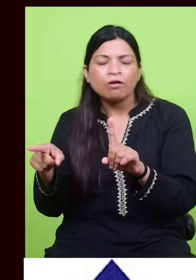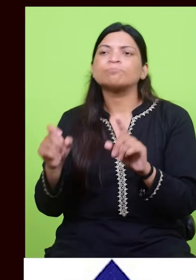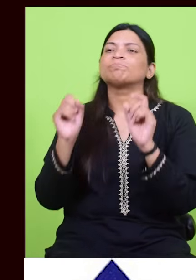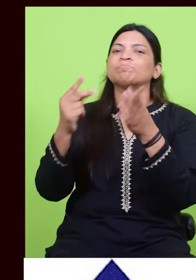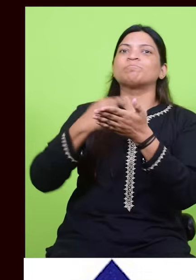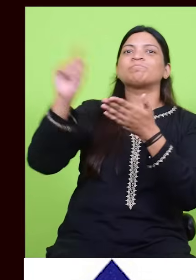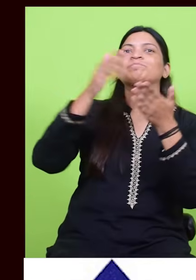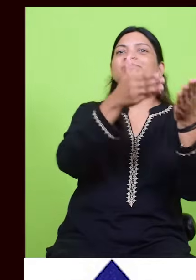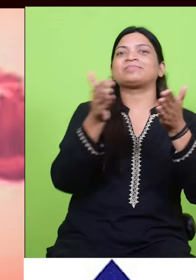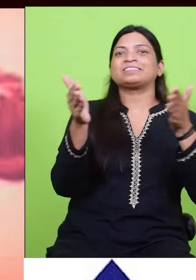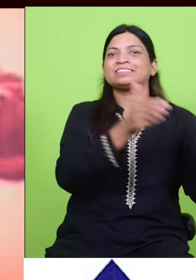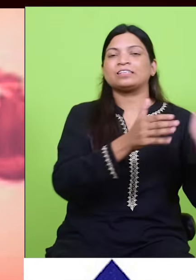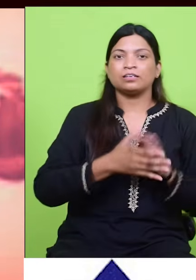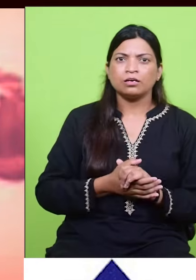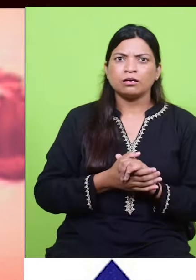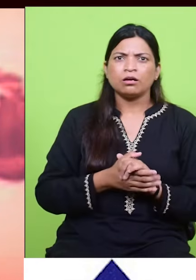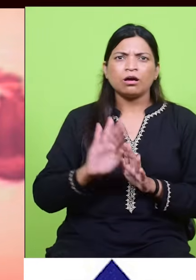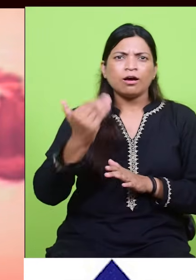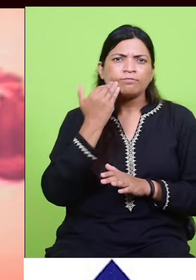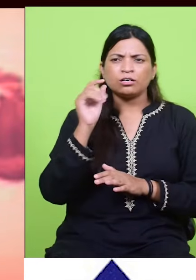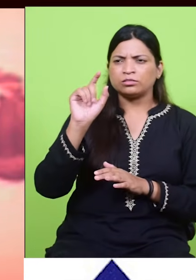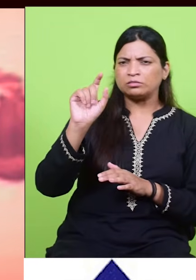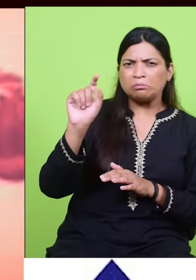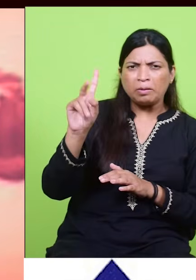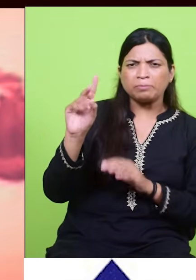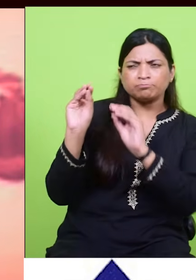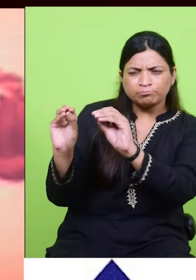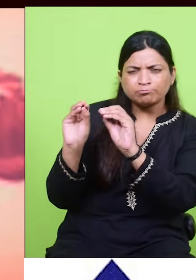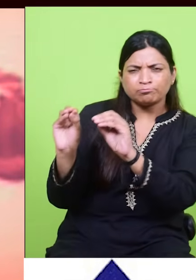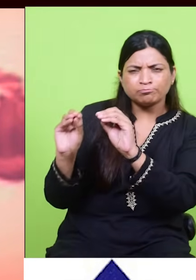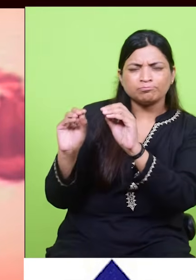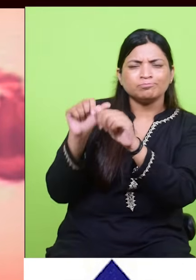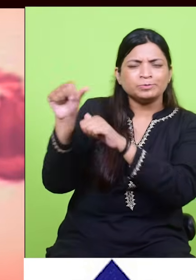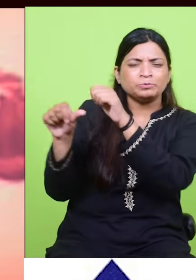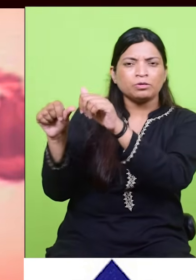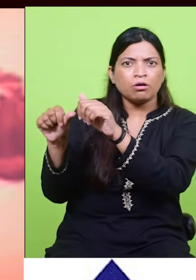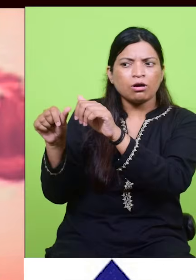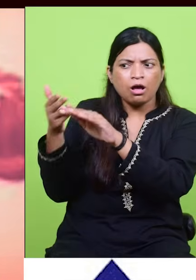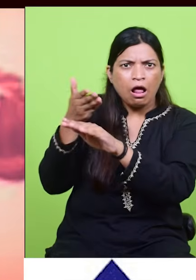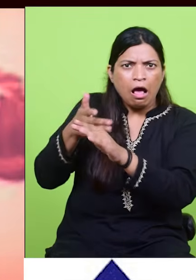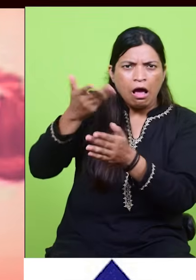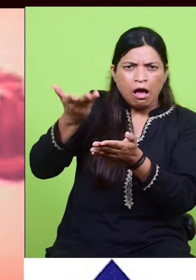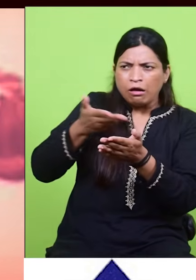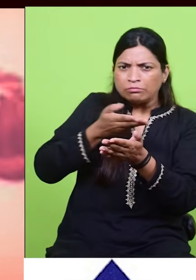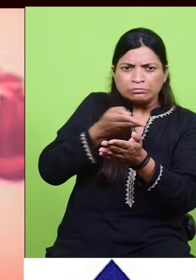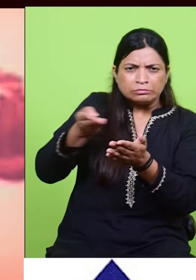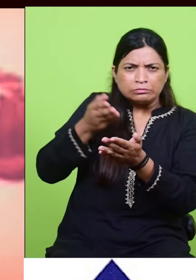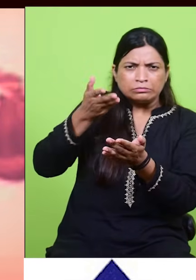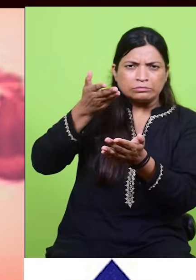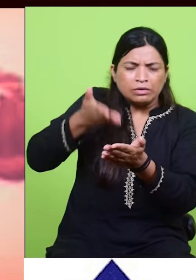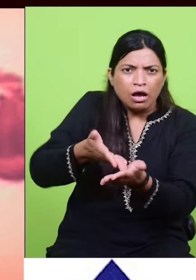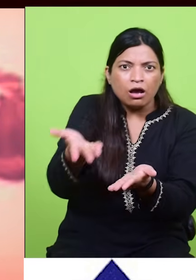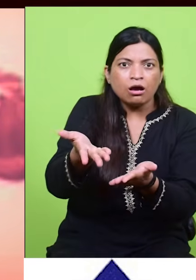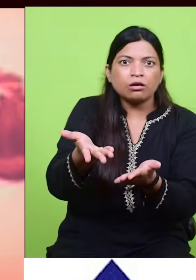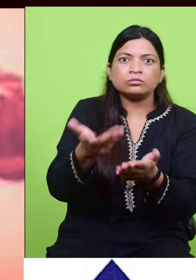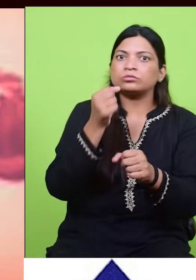प्रोसेस चल रहा था, इसी बीच में एमपी गवर्नमेंट में दिव्यांग लोगों के लिए एक विशेष भर्ती अभियान में निकला। तो